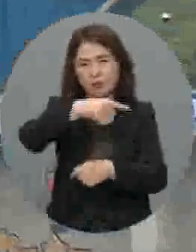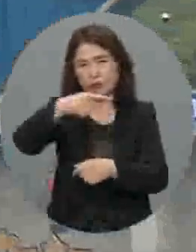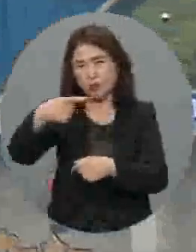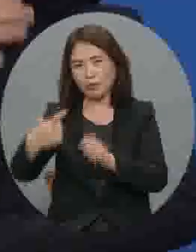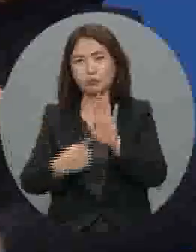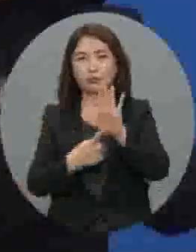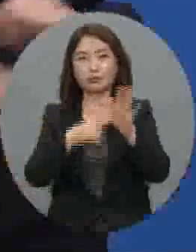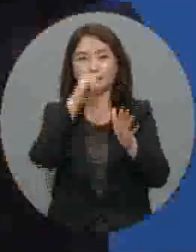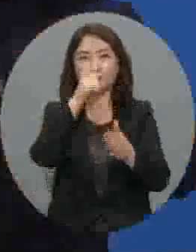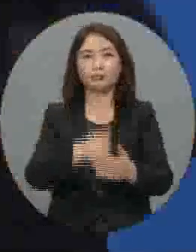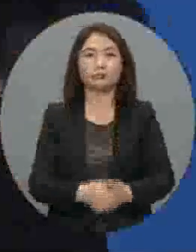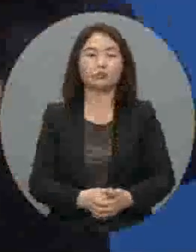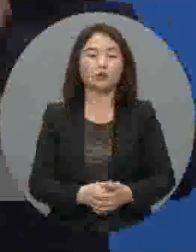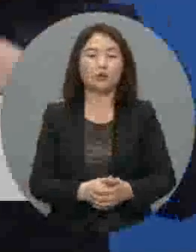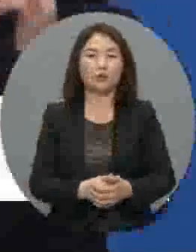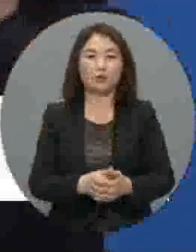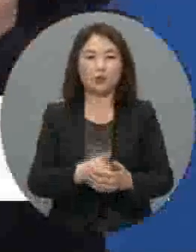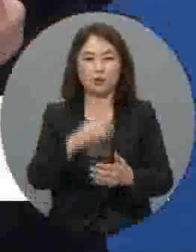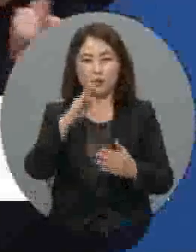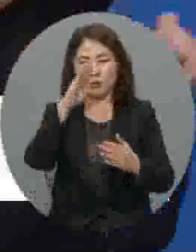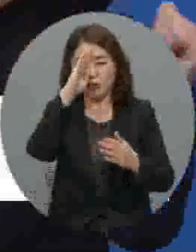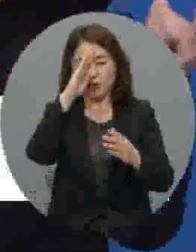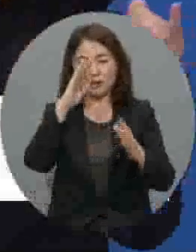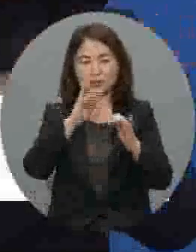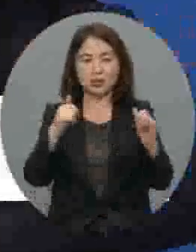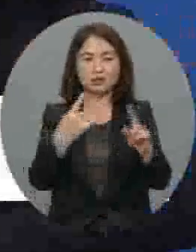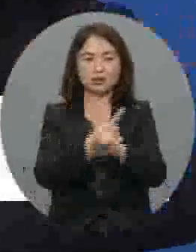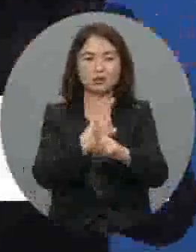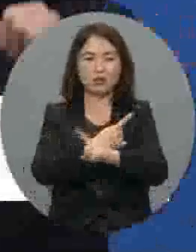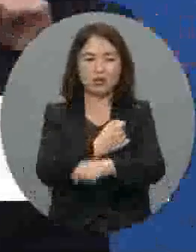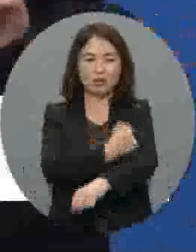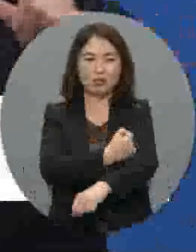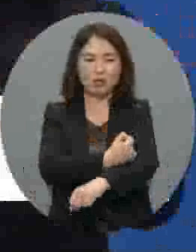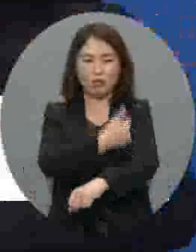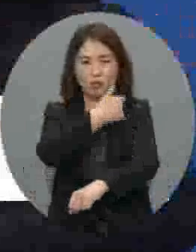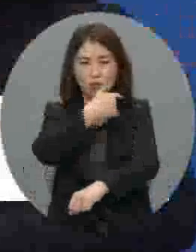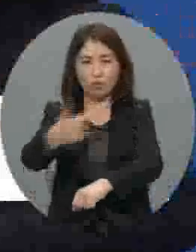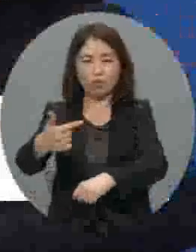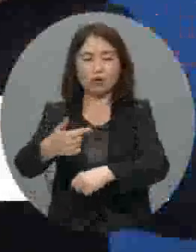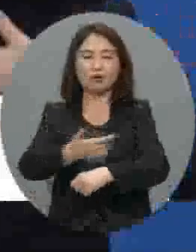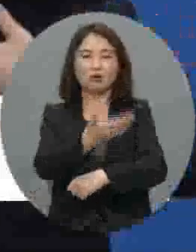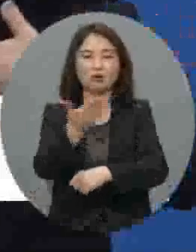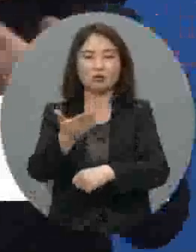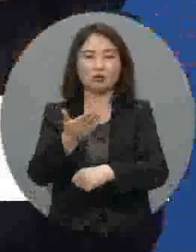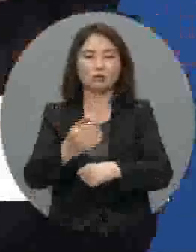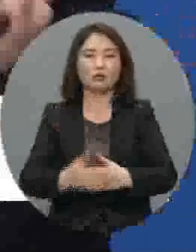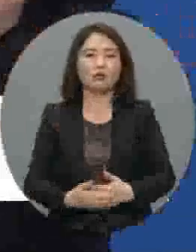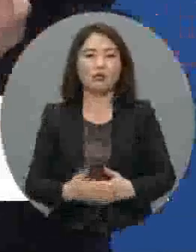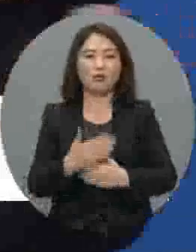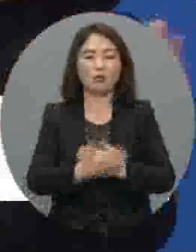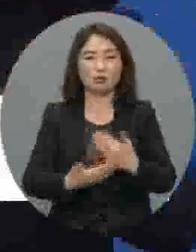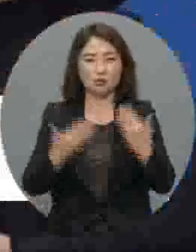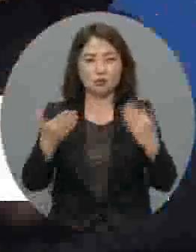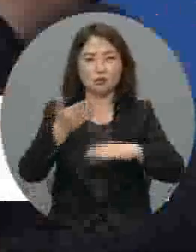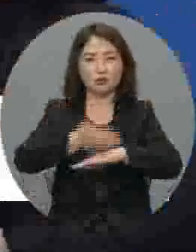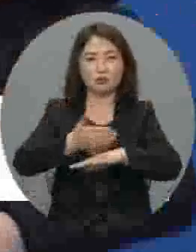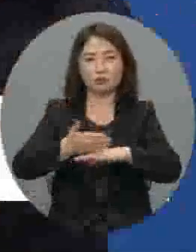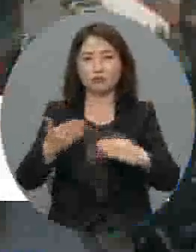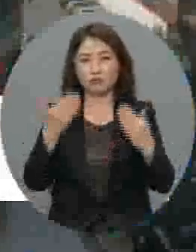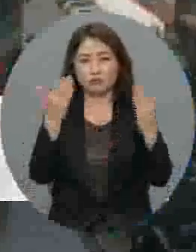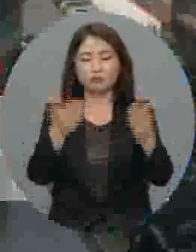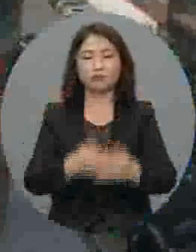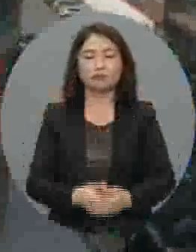이었습니다. 환자 치료에 헌신하고 계신 의료진 여러분들의 노고에 깊은 감사를